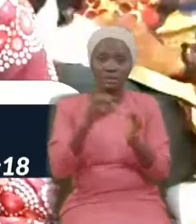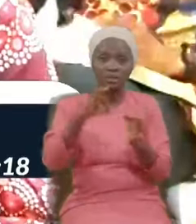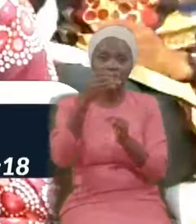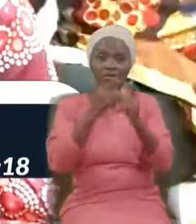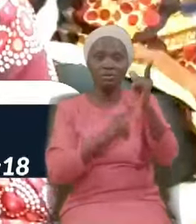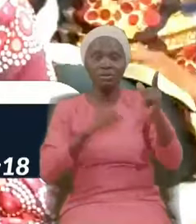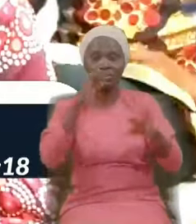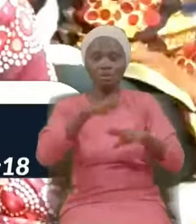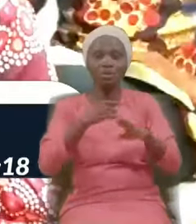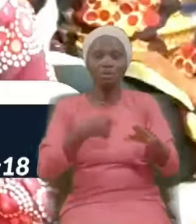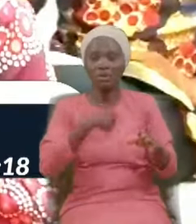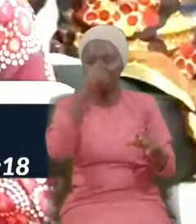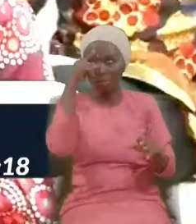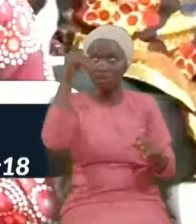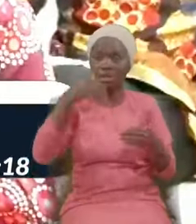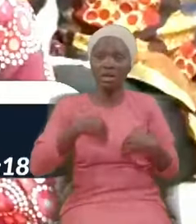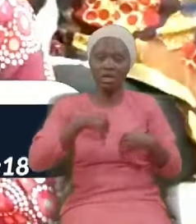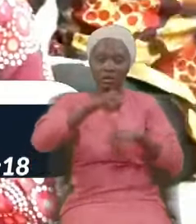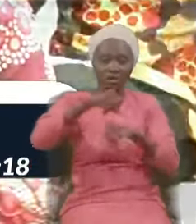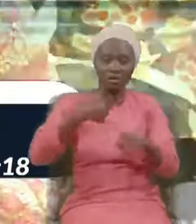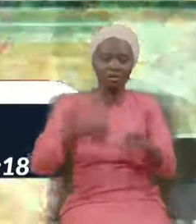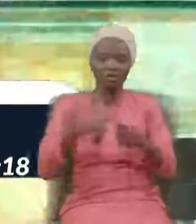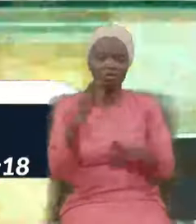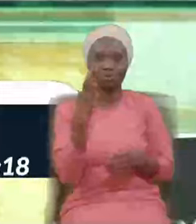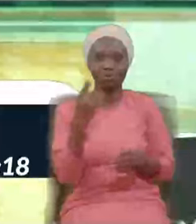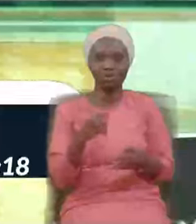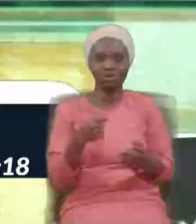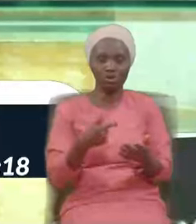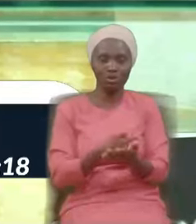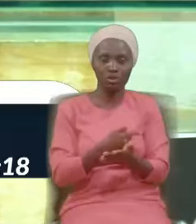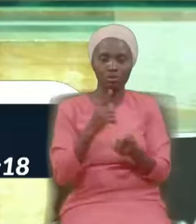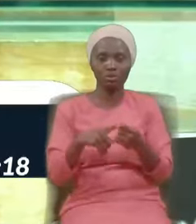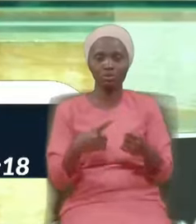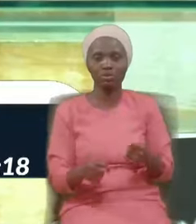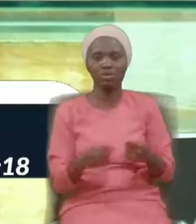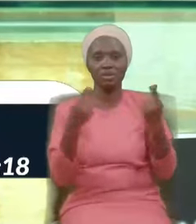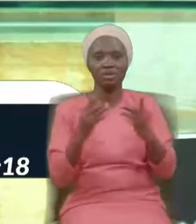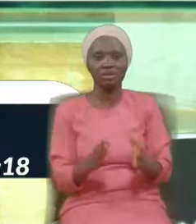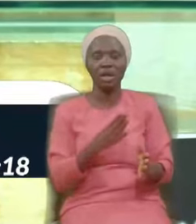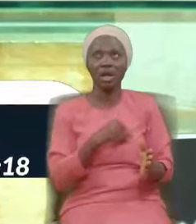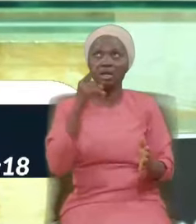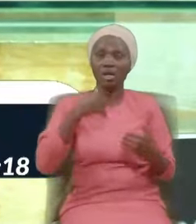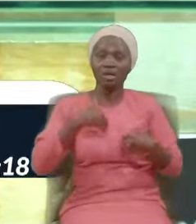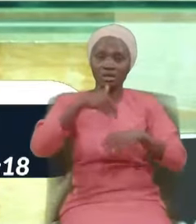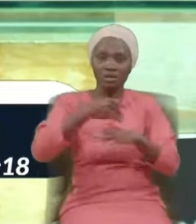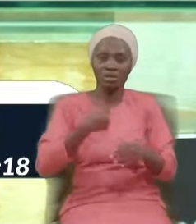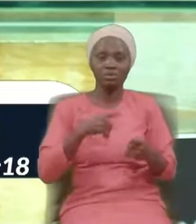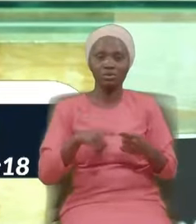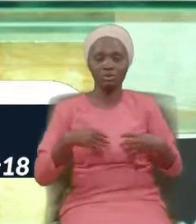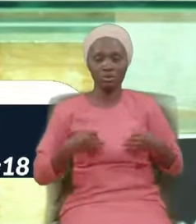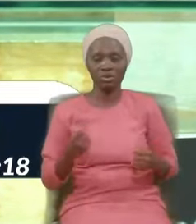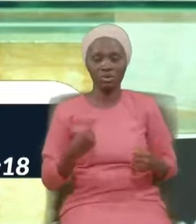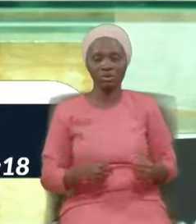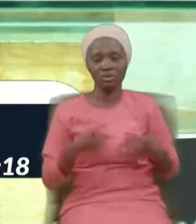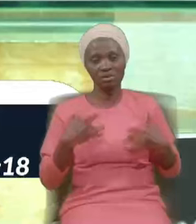pour annoncer une bonne nouvelle aux pauvres. Il m'a envoyé pour guérir ceux qui ont le cœur brisé.